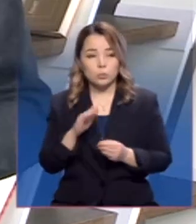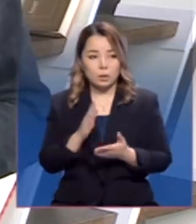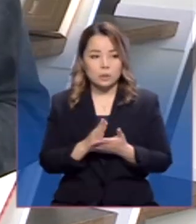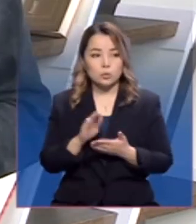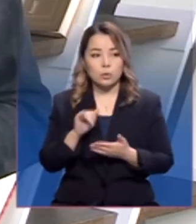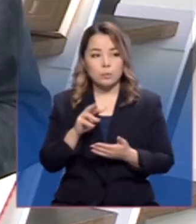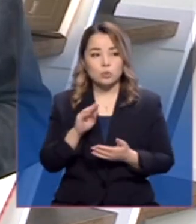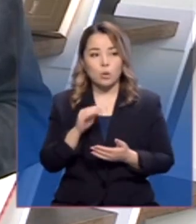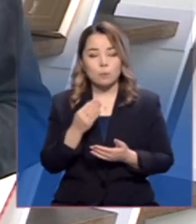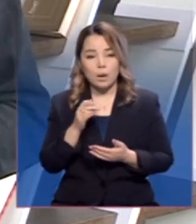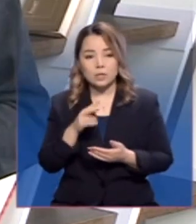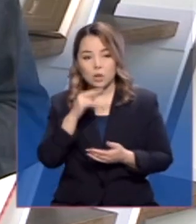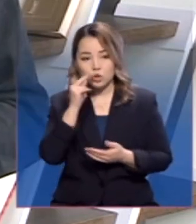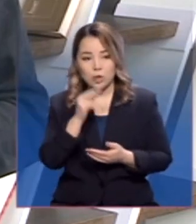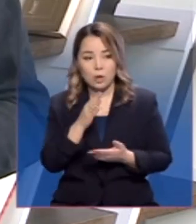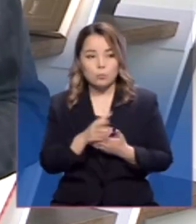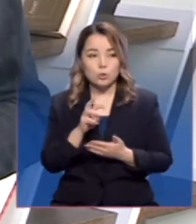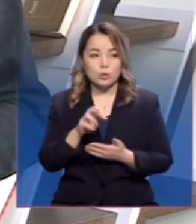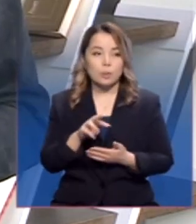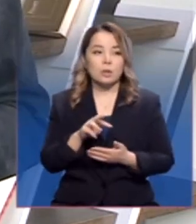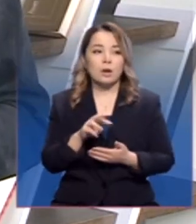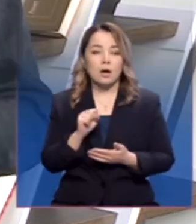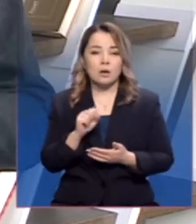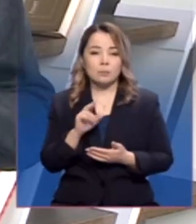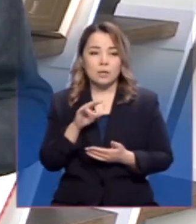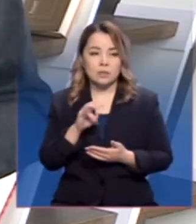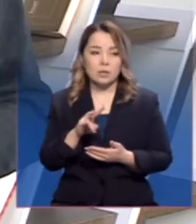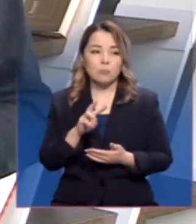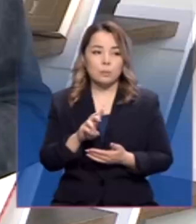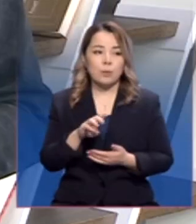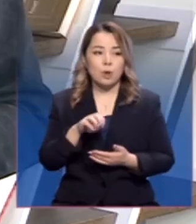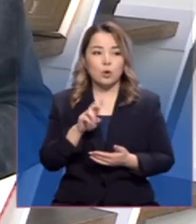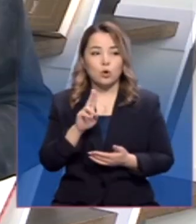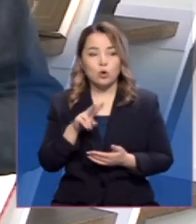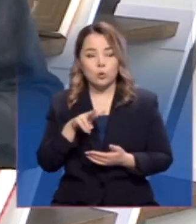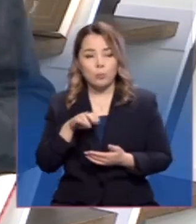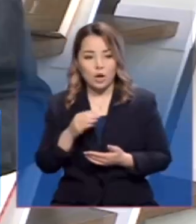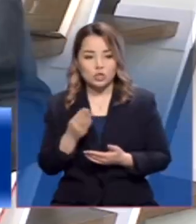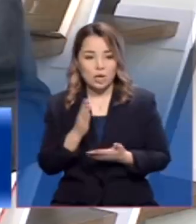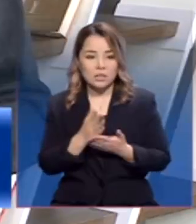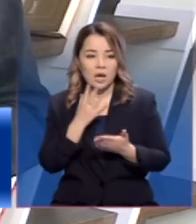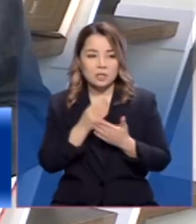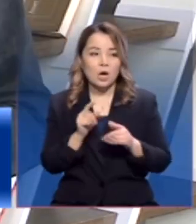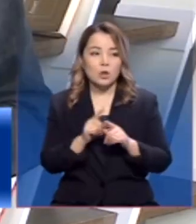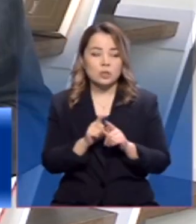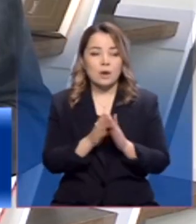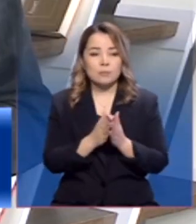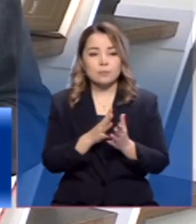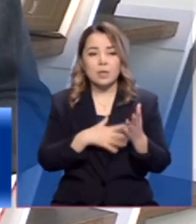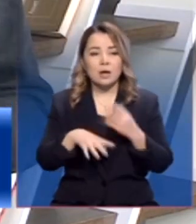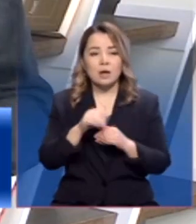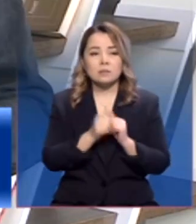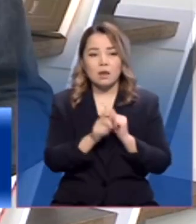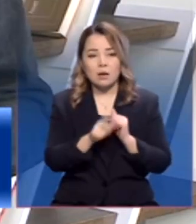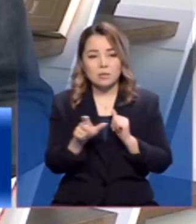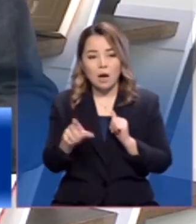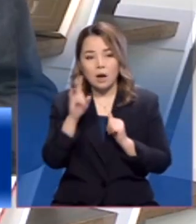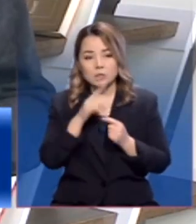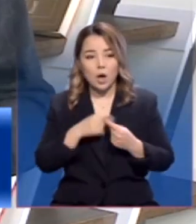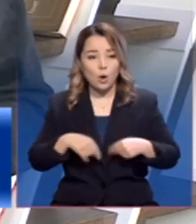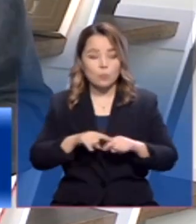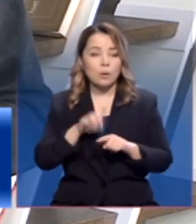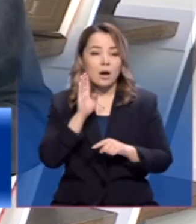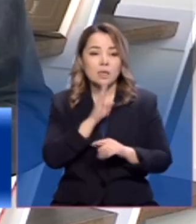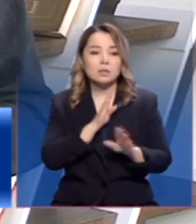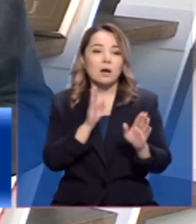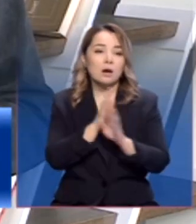Жұмабаевтың «Шолпанның күнәсі», Жүсіпбектің «Ақтілегі» мен Бейімбет Майлиннің «Күлпәші», Мүсіреповтің «Ұлпаны». Бұлардың қай-қайсы да қазақ қоғамындағы